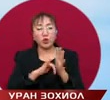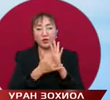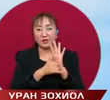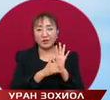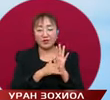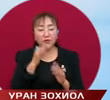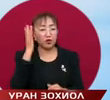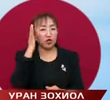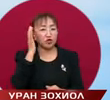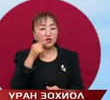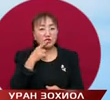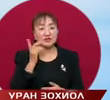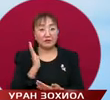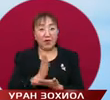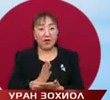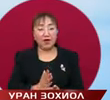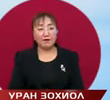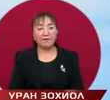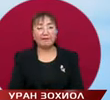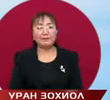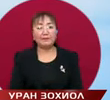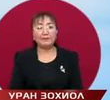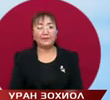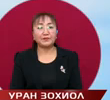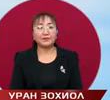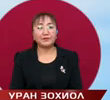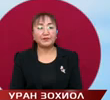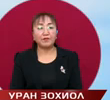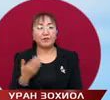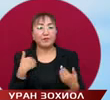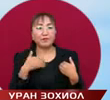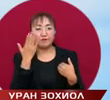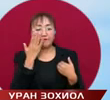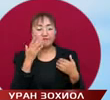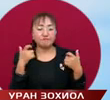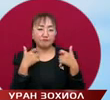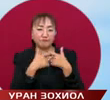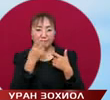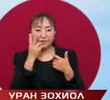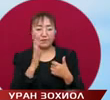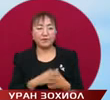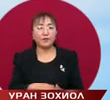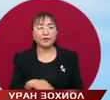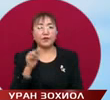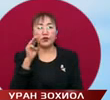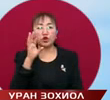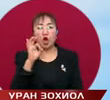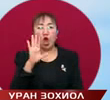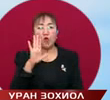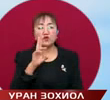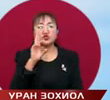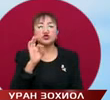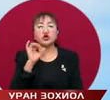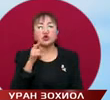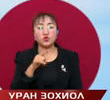бодож байгаараа гэсэн. За бүгдэрээ тол бичгээс багшийн боолгосонтаа тулгая. За товцог жижиг